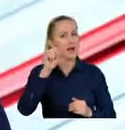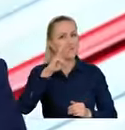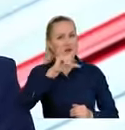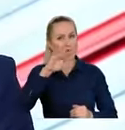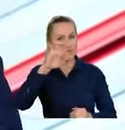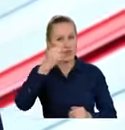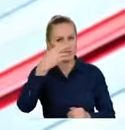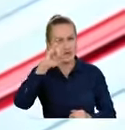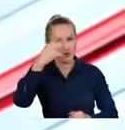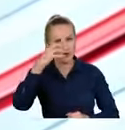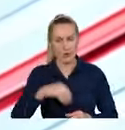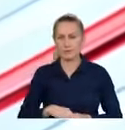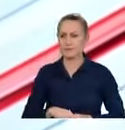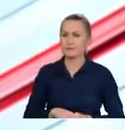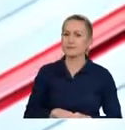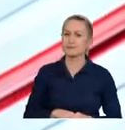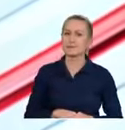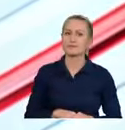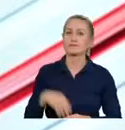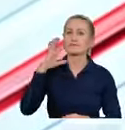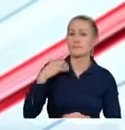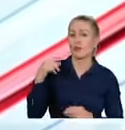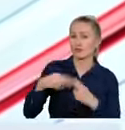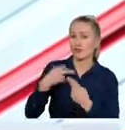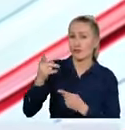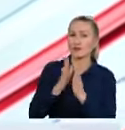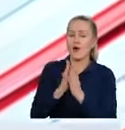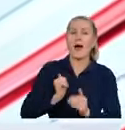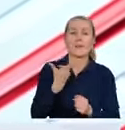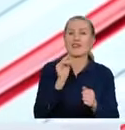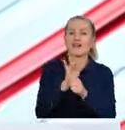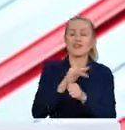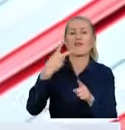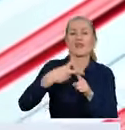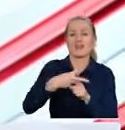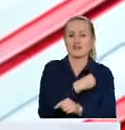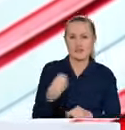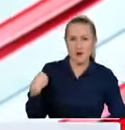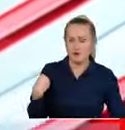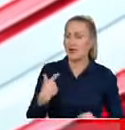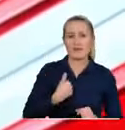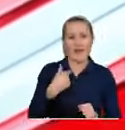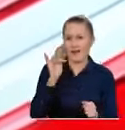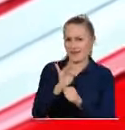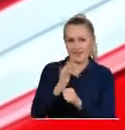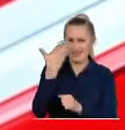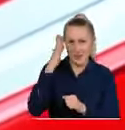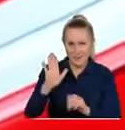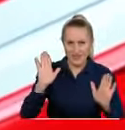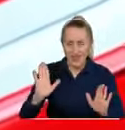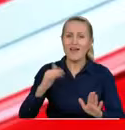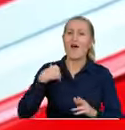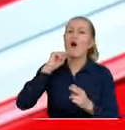odpowiada. Pan redaktor prosił, żeby nie krytykować Telewizji Polskiej i nie będę tego robił. Odpowiem na te